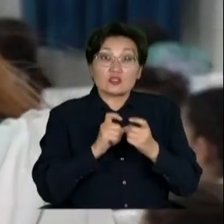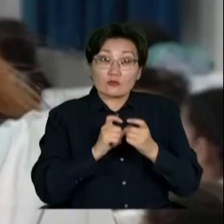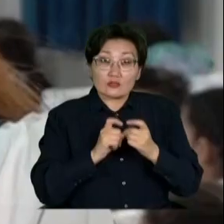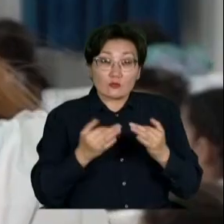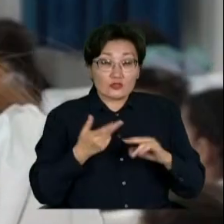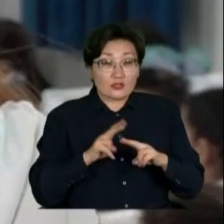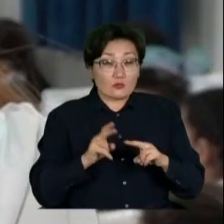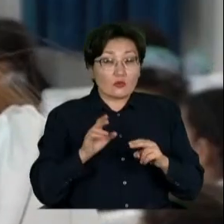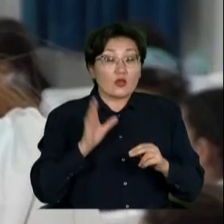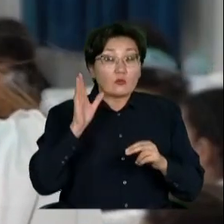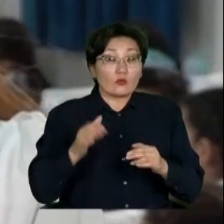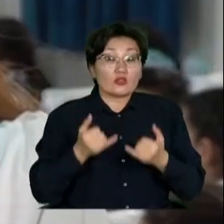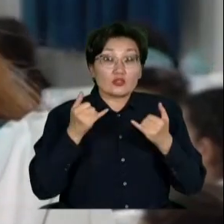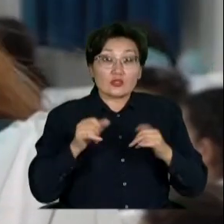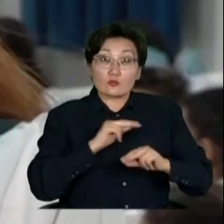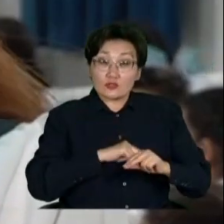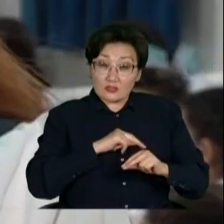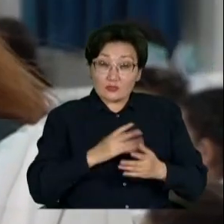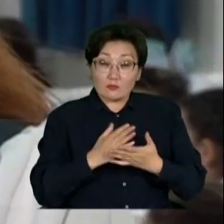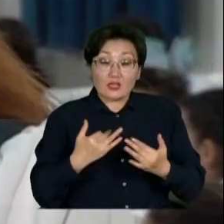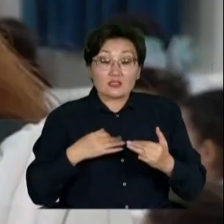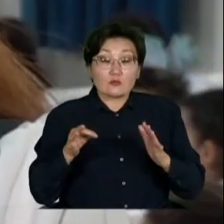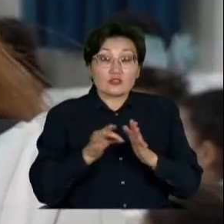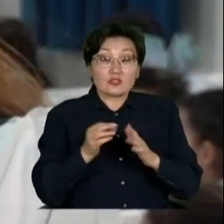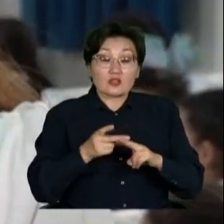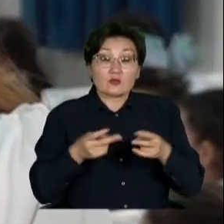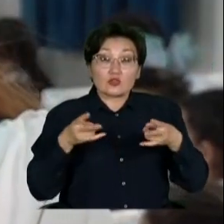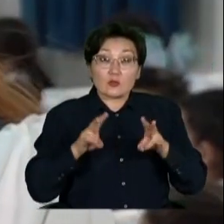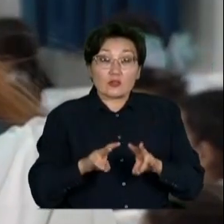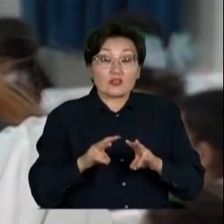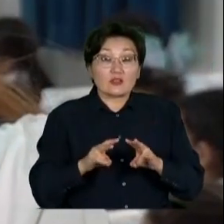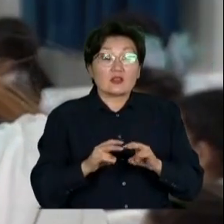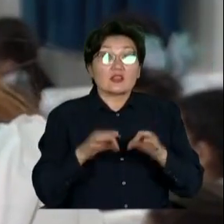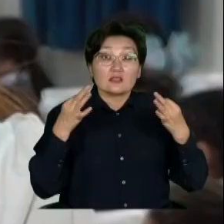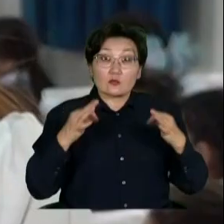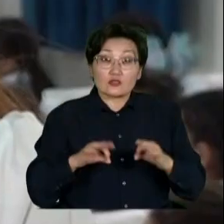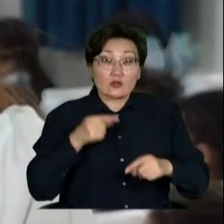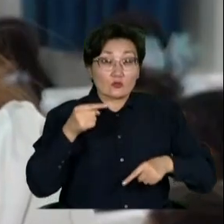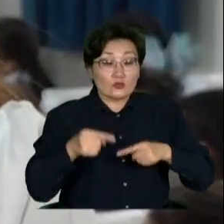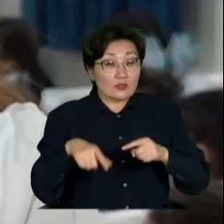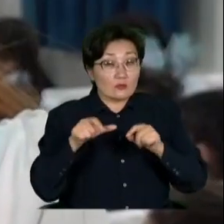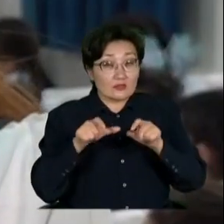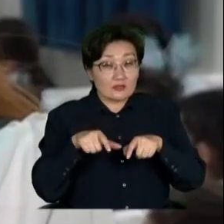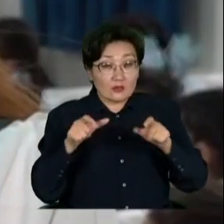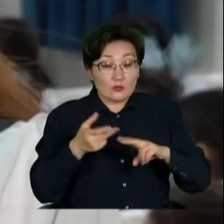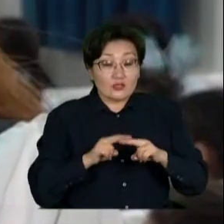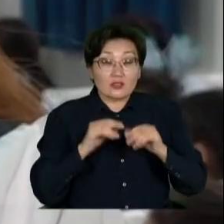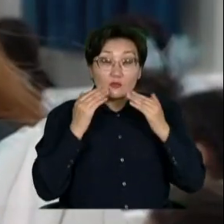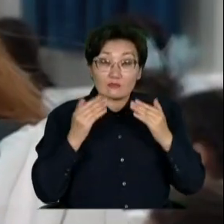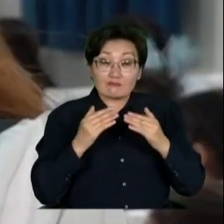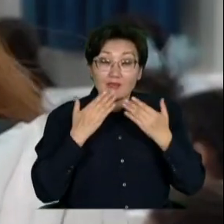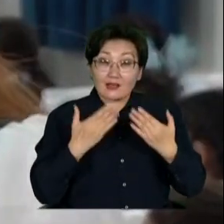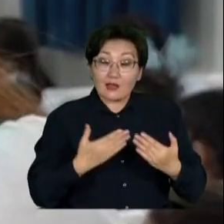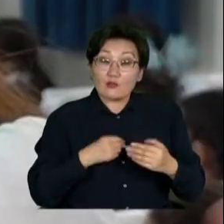елдің болашағы үшін еңбек етті. Енді қазіргі біздің мақсатымыз солардан қалған аманатты өскелең ұрпақтың бойына сол махаббаттың шырағын